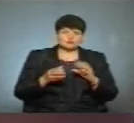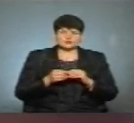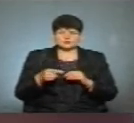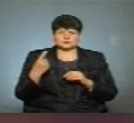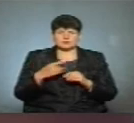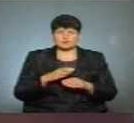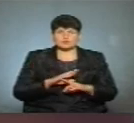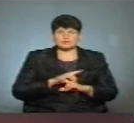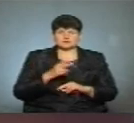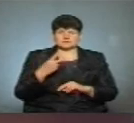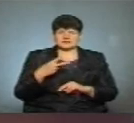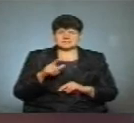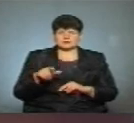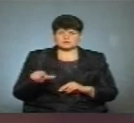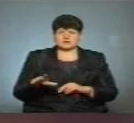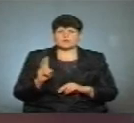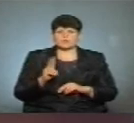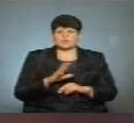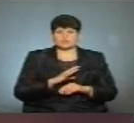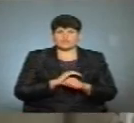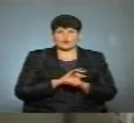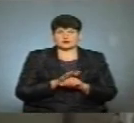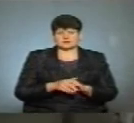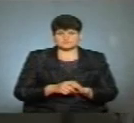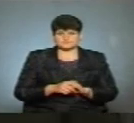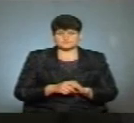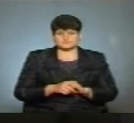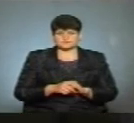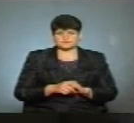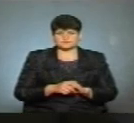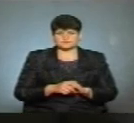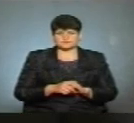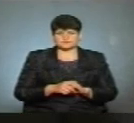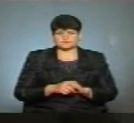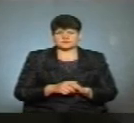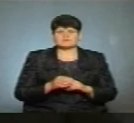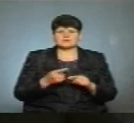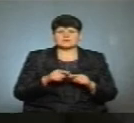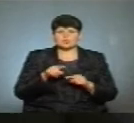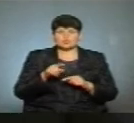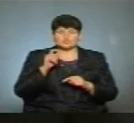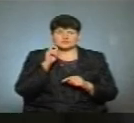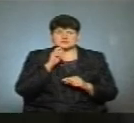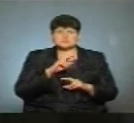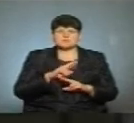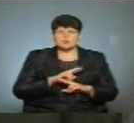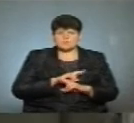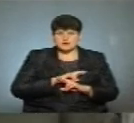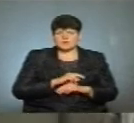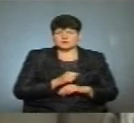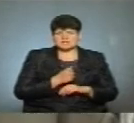померли 20 людей, у яких був коронавірус. В такому віці помирають, на